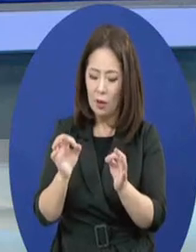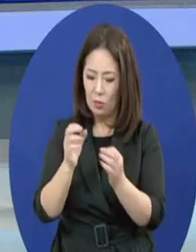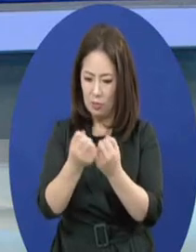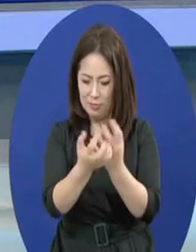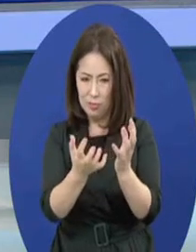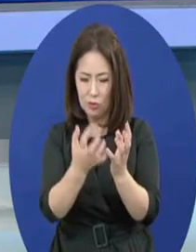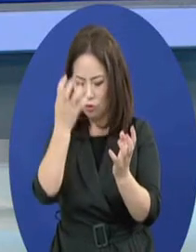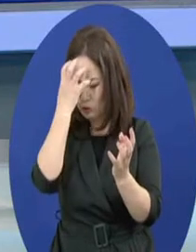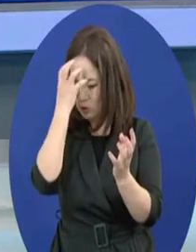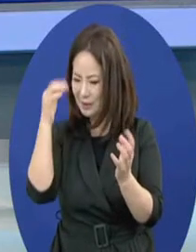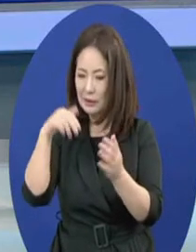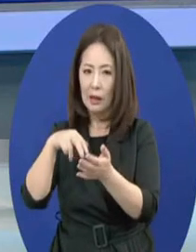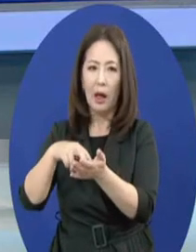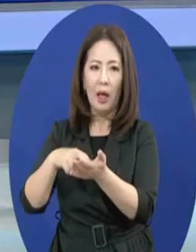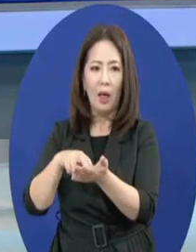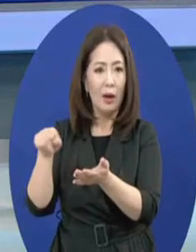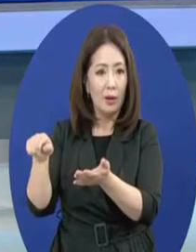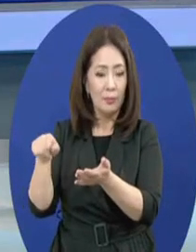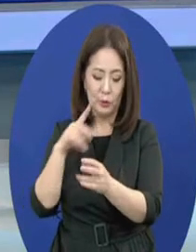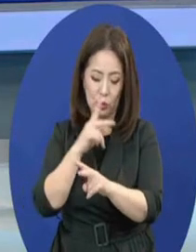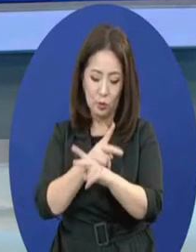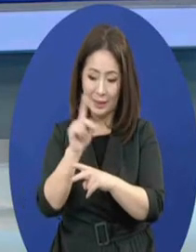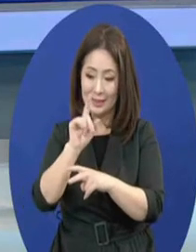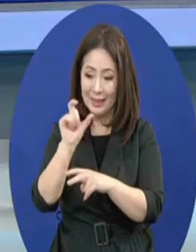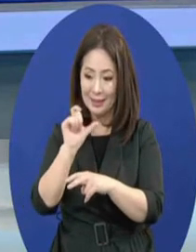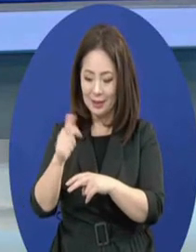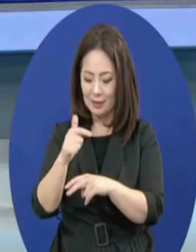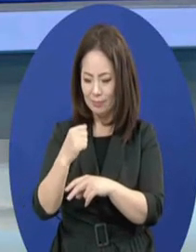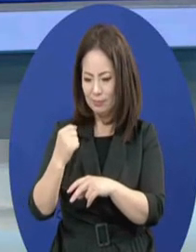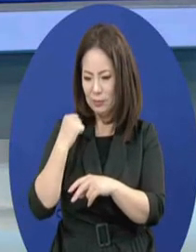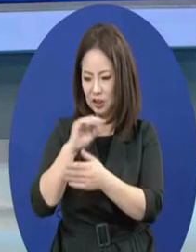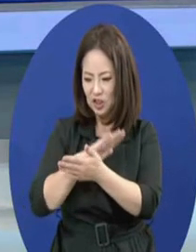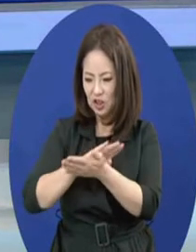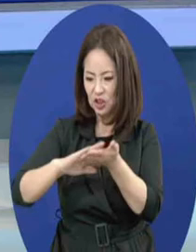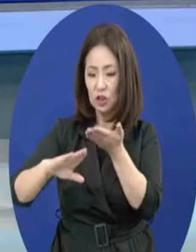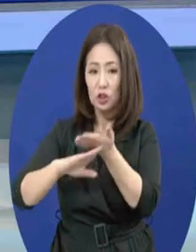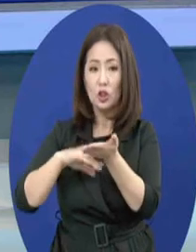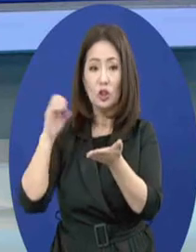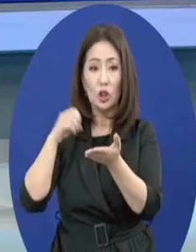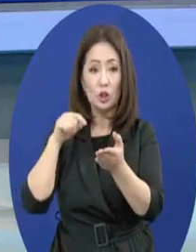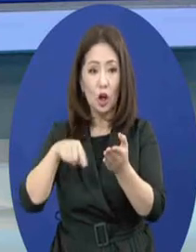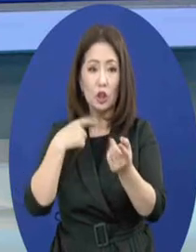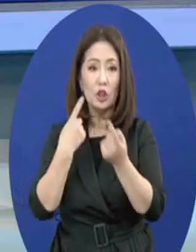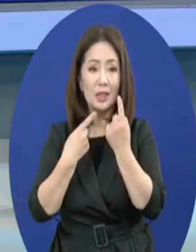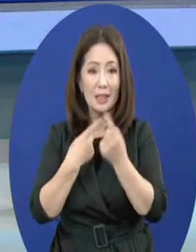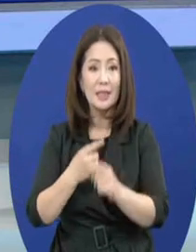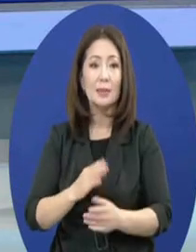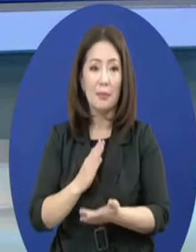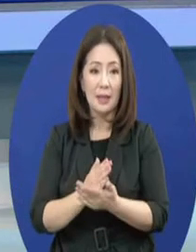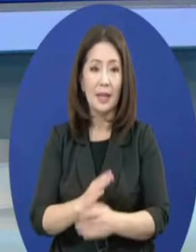ганхдаг. Тиймээс хуулийн засаглал хуульчдын ёс зүй шинэ арга барилаар шинжлэхдэх ёстойг өнөөдөр ярилцсан байна.